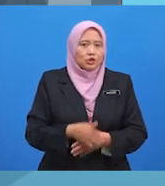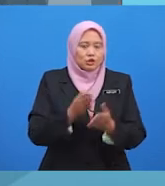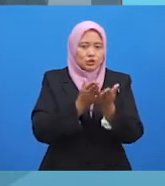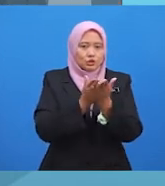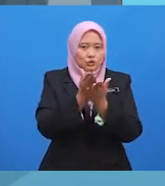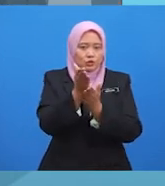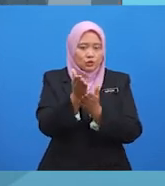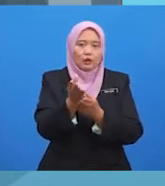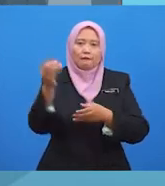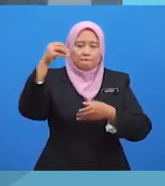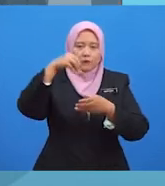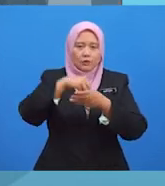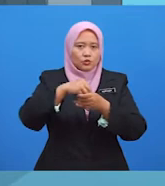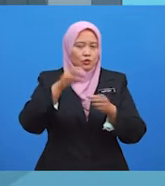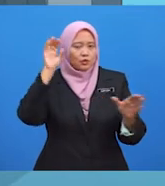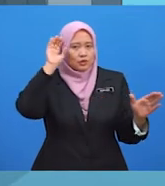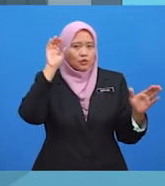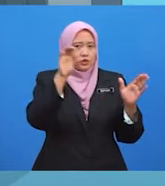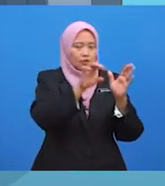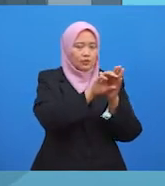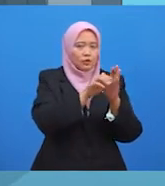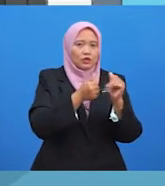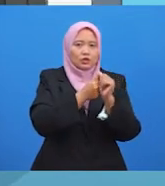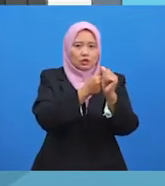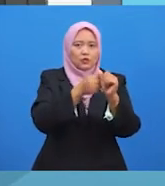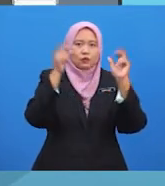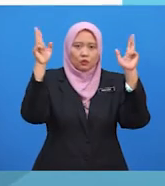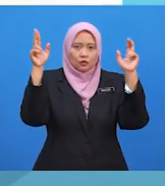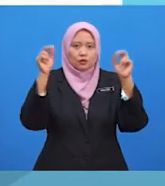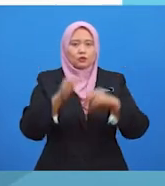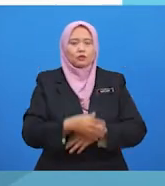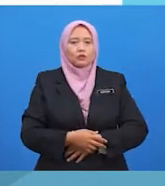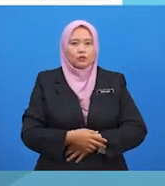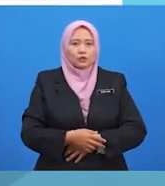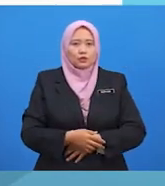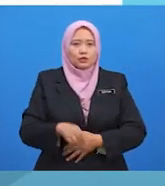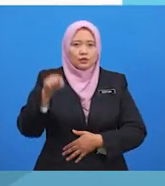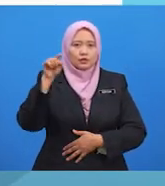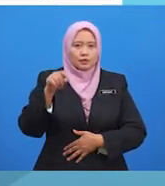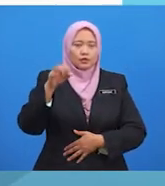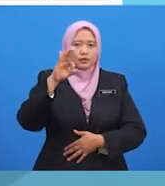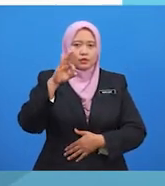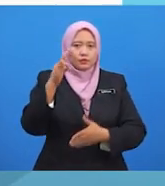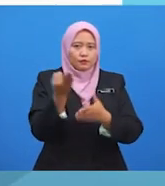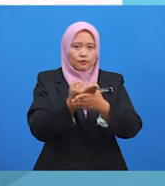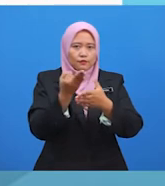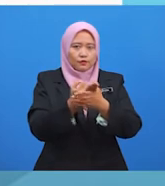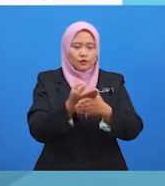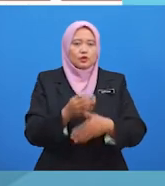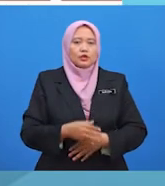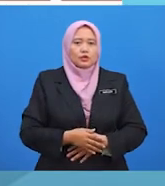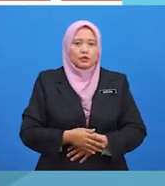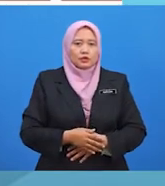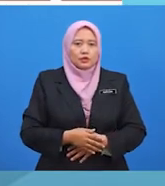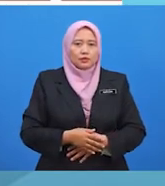Seterusnya, masukkan gambar mengikut tema. Klik File dan pilih